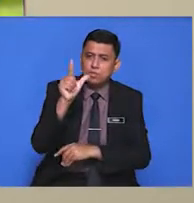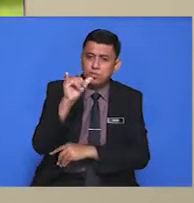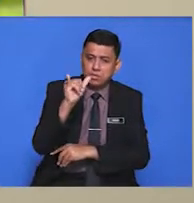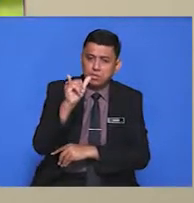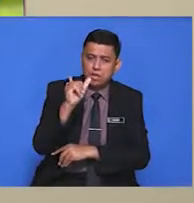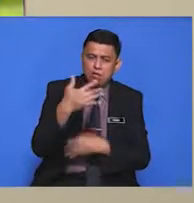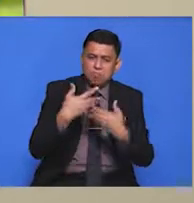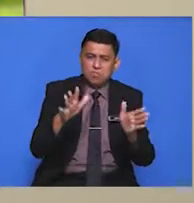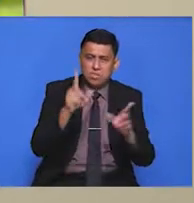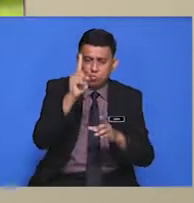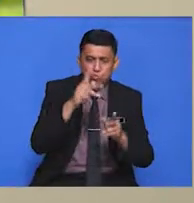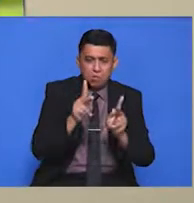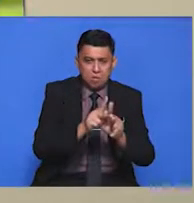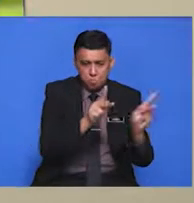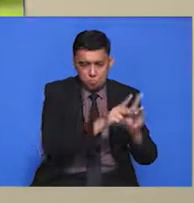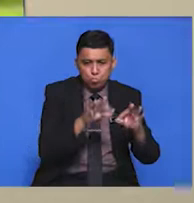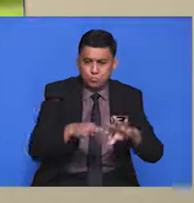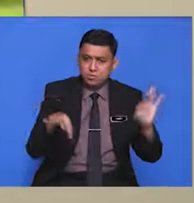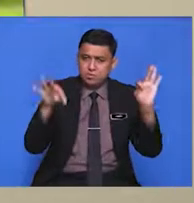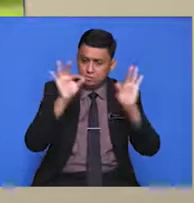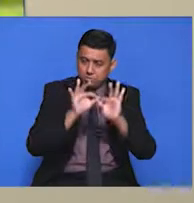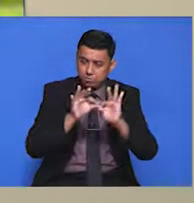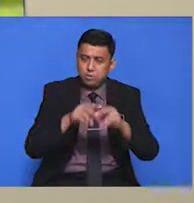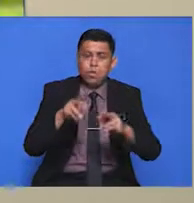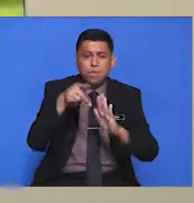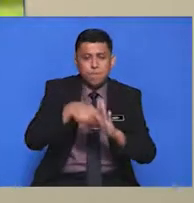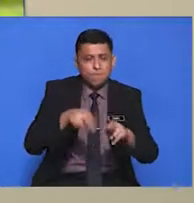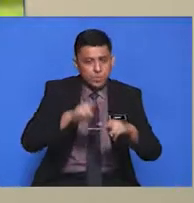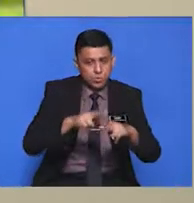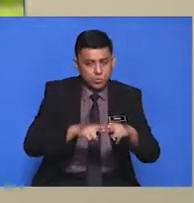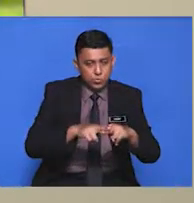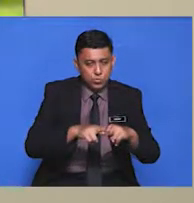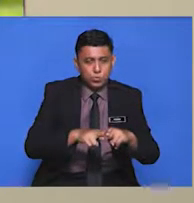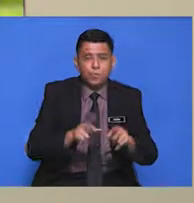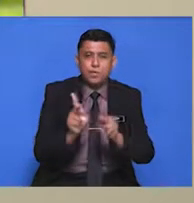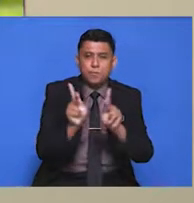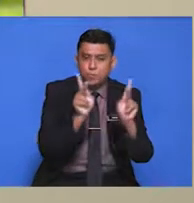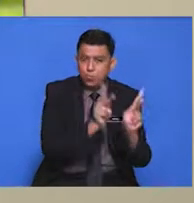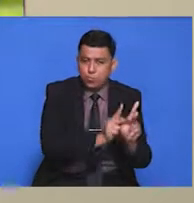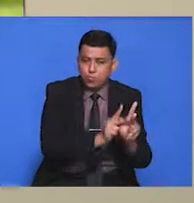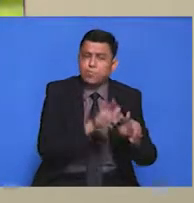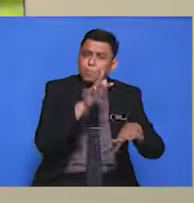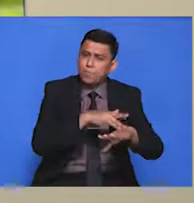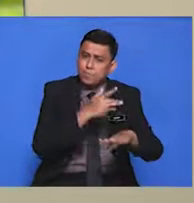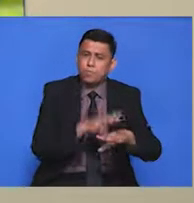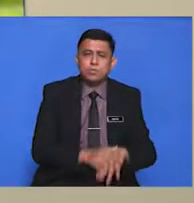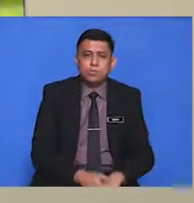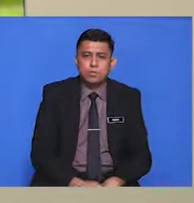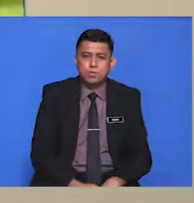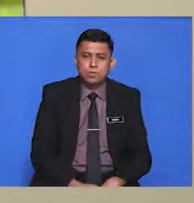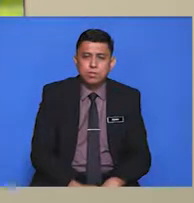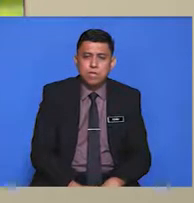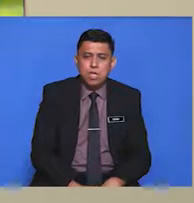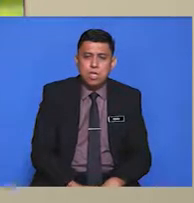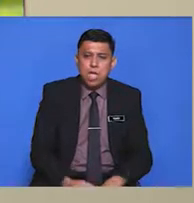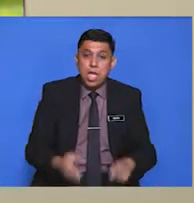heboh diperkatakan. Penduduk kampung menggelar katak raksasa tersebut sebagai Raksasa